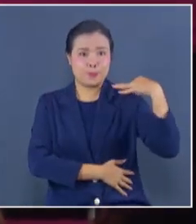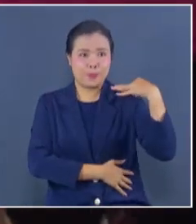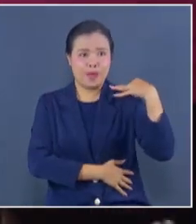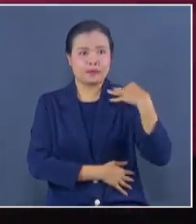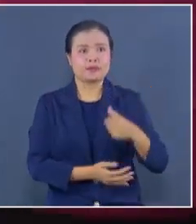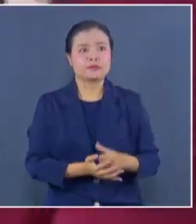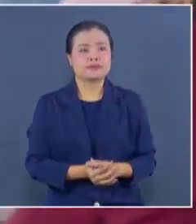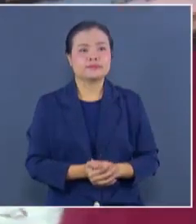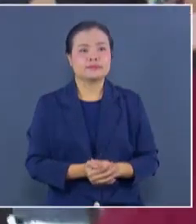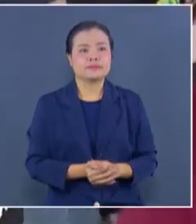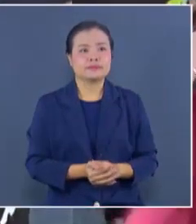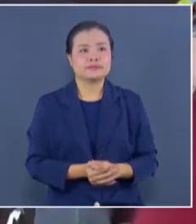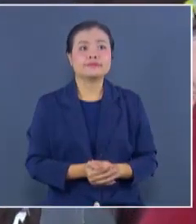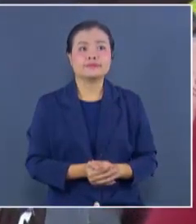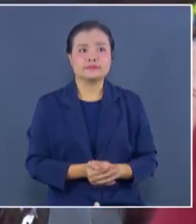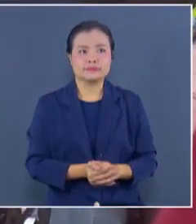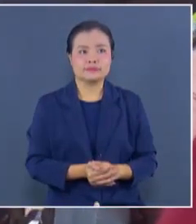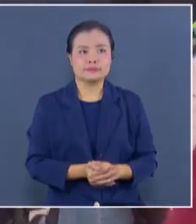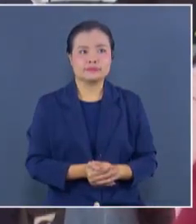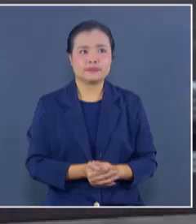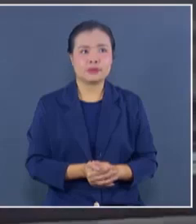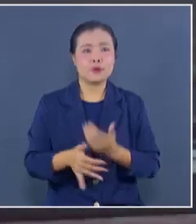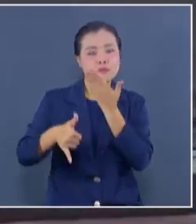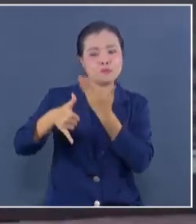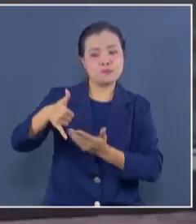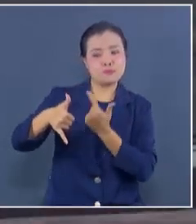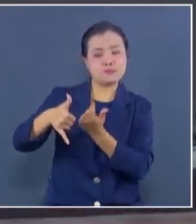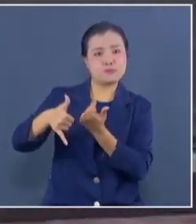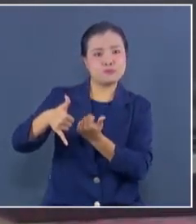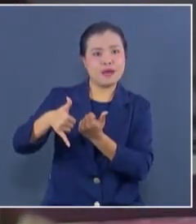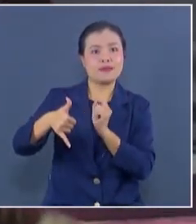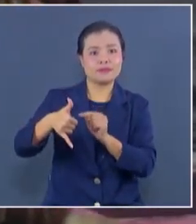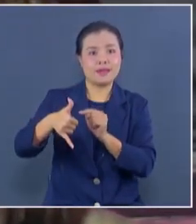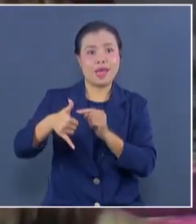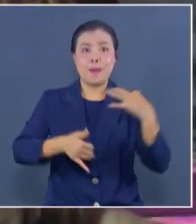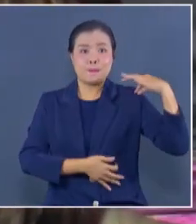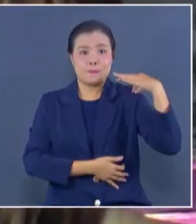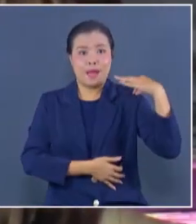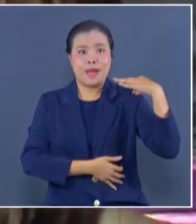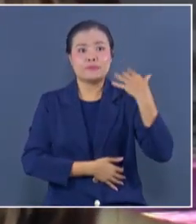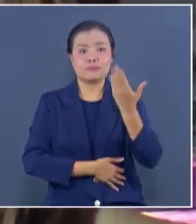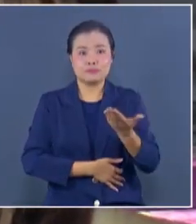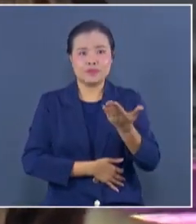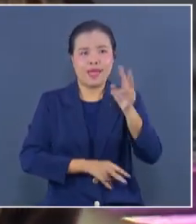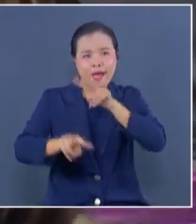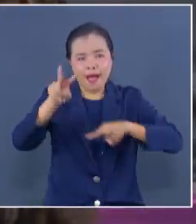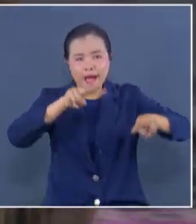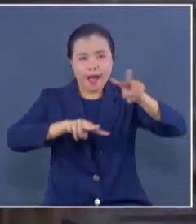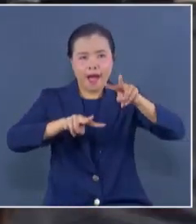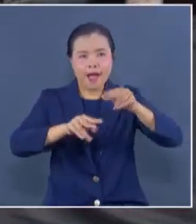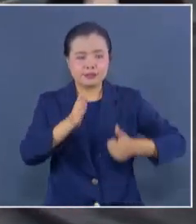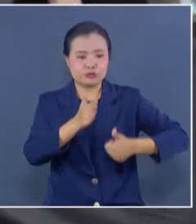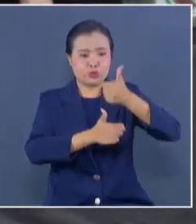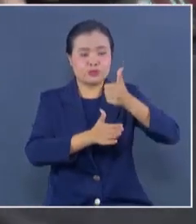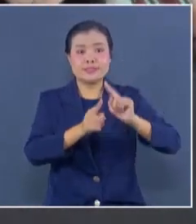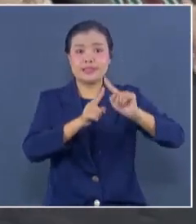Body Brain Business รวมถึงเป็นความเป็นไอดอลนะคะที่กองประกวดมิสแกรนไทยแลนด์2024ตามหาเพื่อความเป็นที่สุด